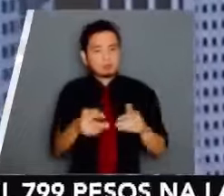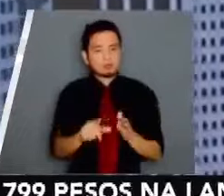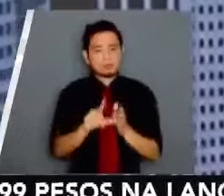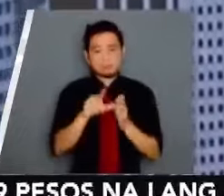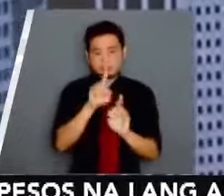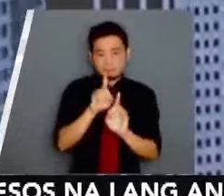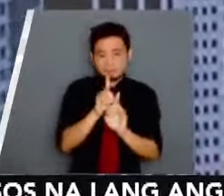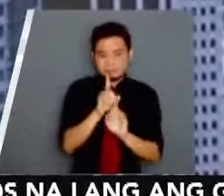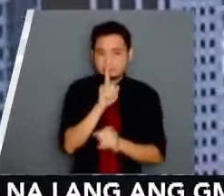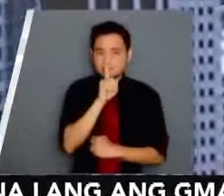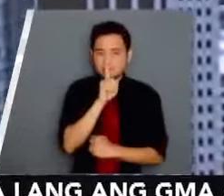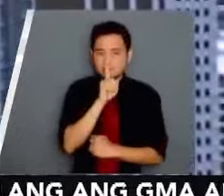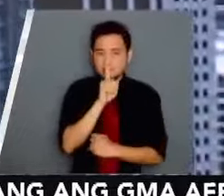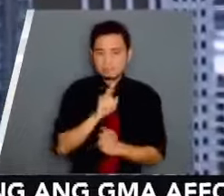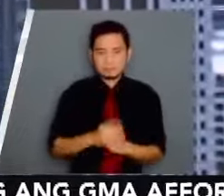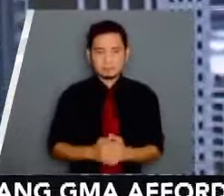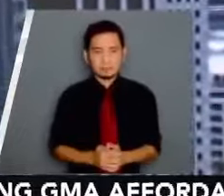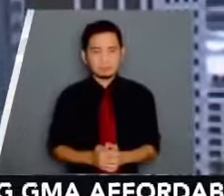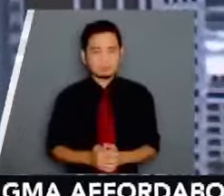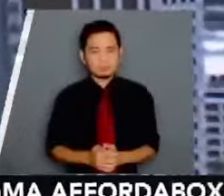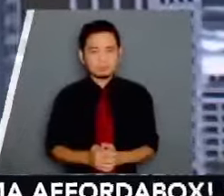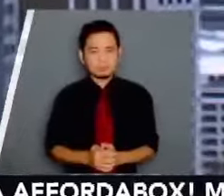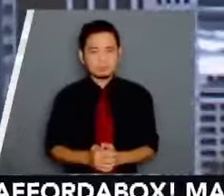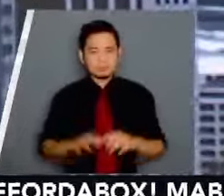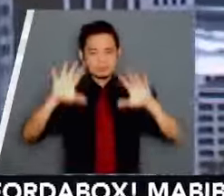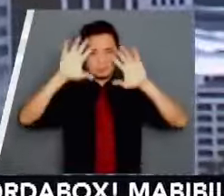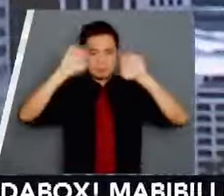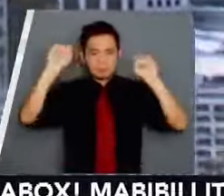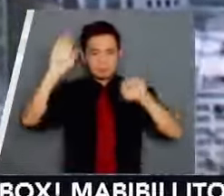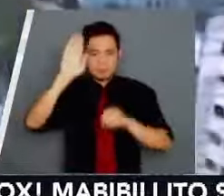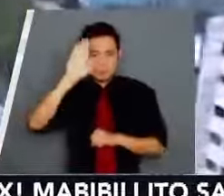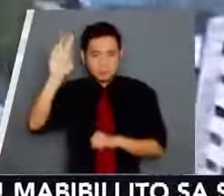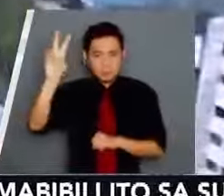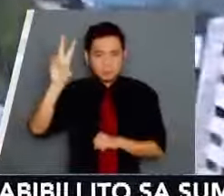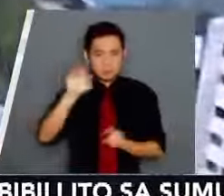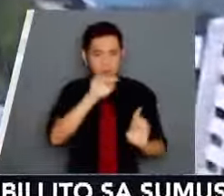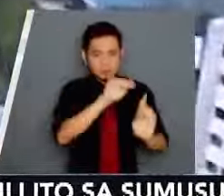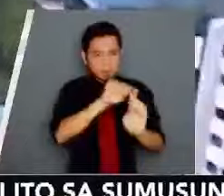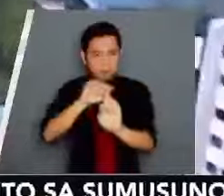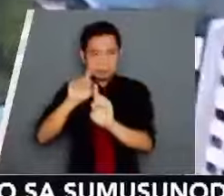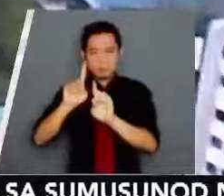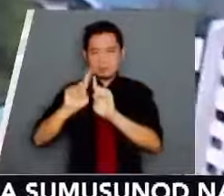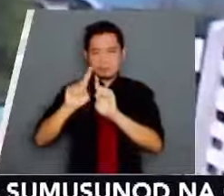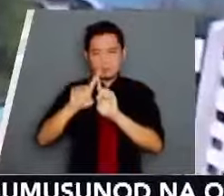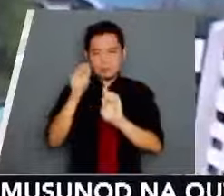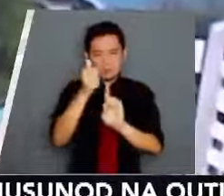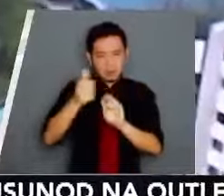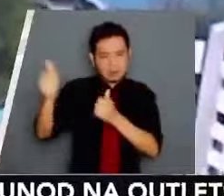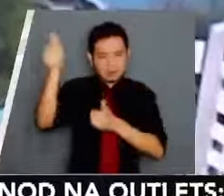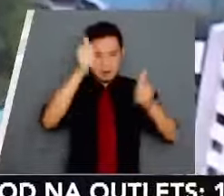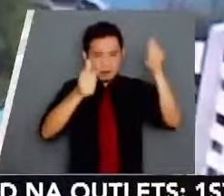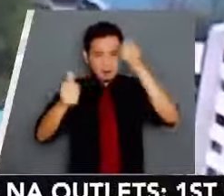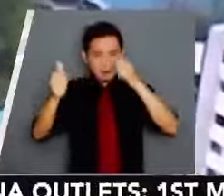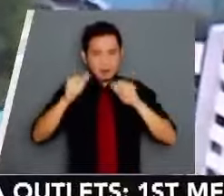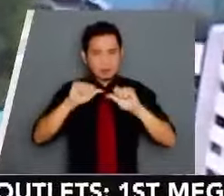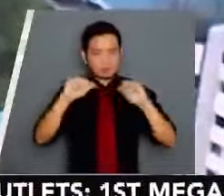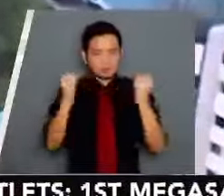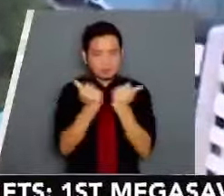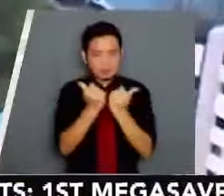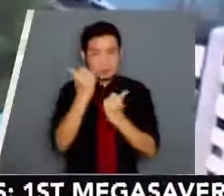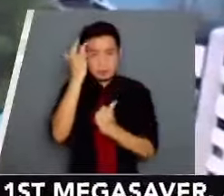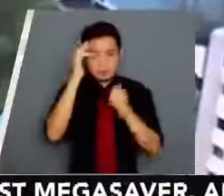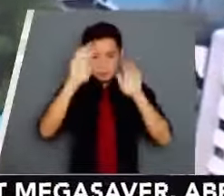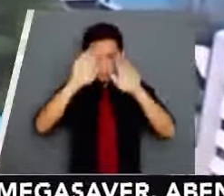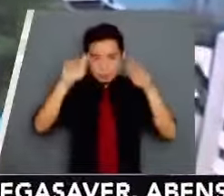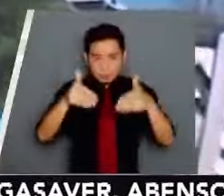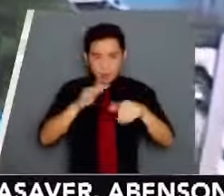iniutos si Pangulong Bongbong Marcos sa iba't ibang ahensya ng gobyerno na tutukan ang mga kaso ng online sexual abuse sa mga bata malaking hamon daw